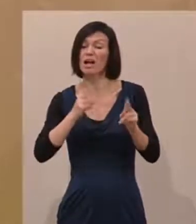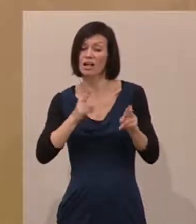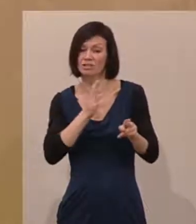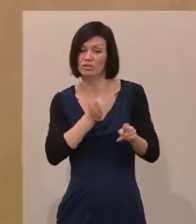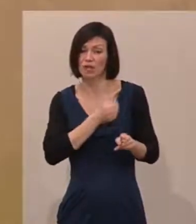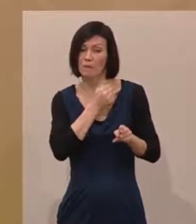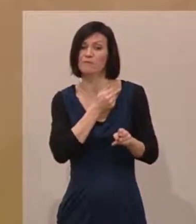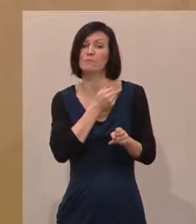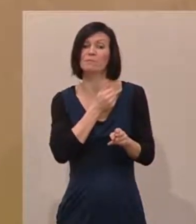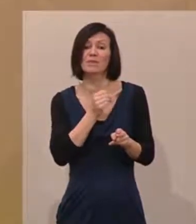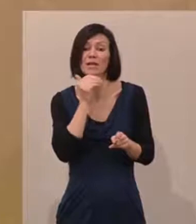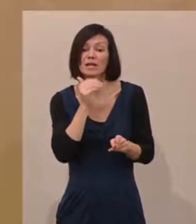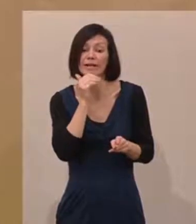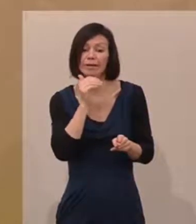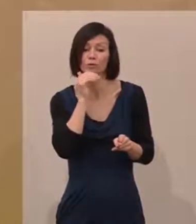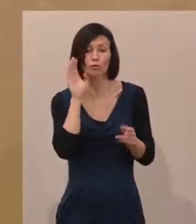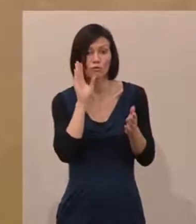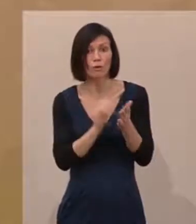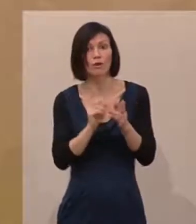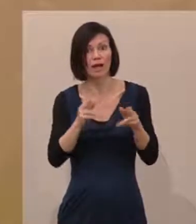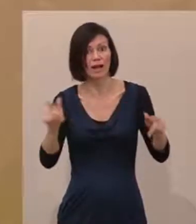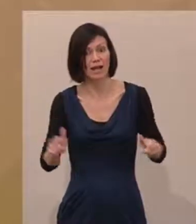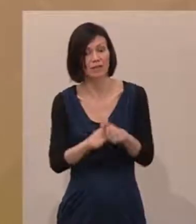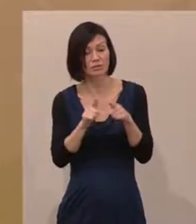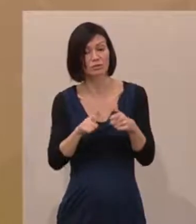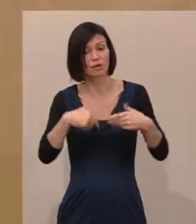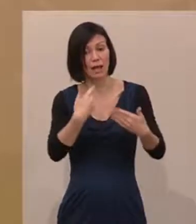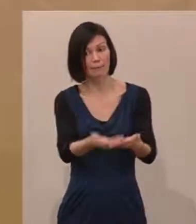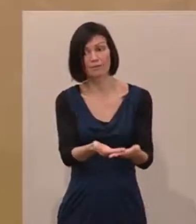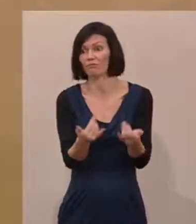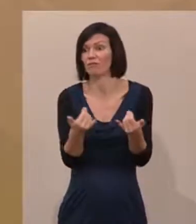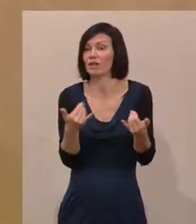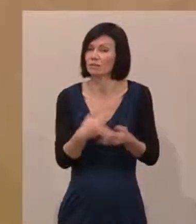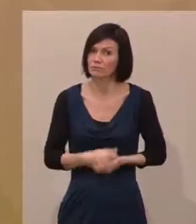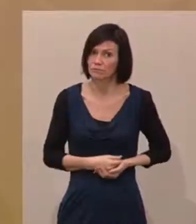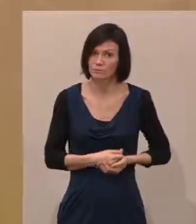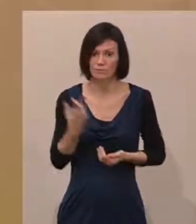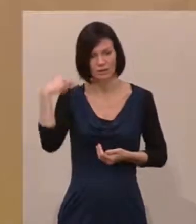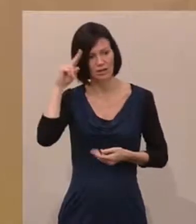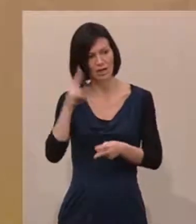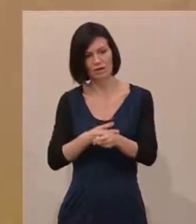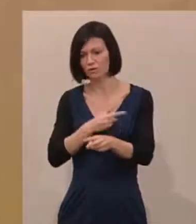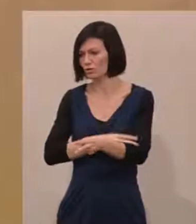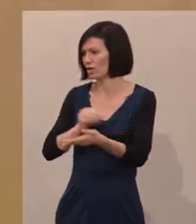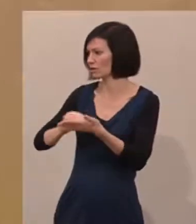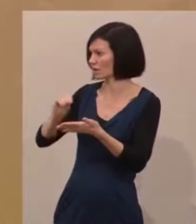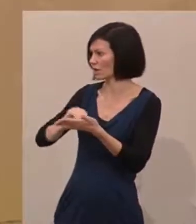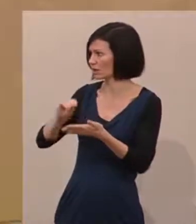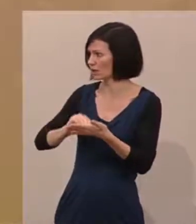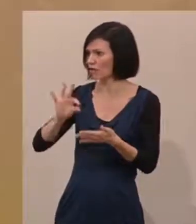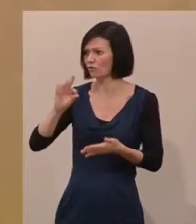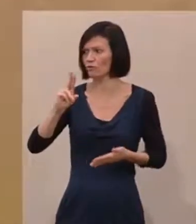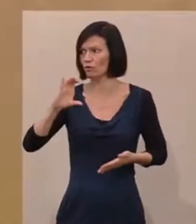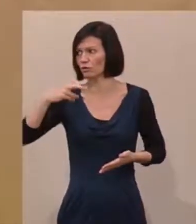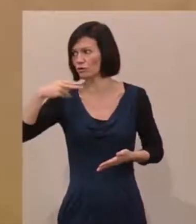können, ausreichend leistbare Wohnungen zur Verfügung zu haben. Herr Staatssekretär Fuchs, jetzt ist er gerade nicht da, geht